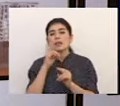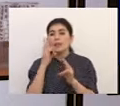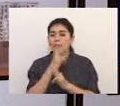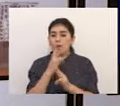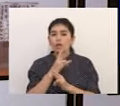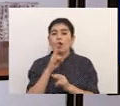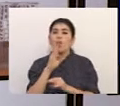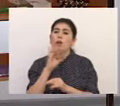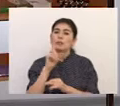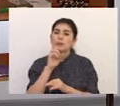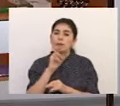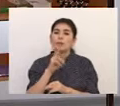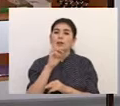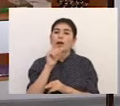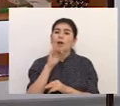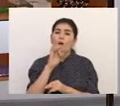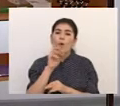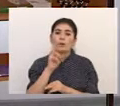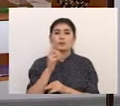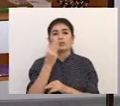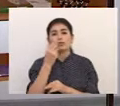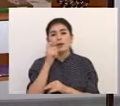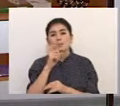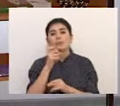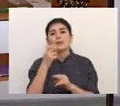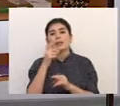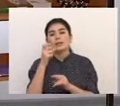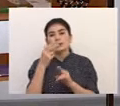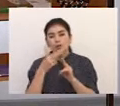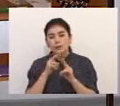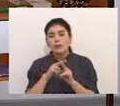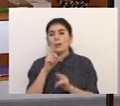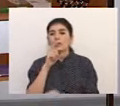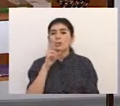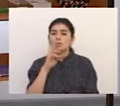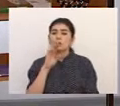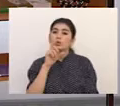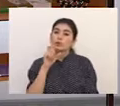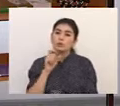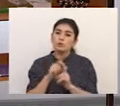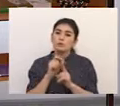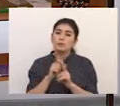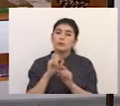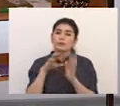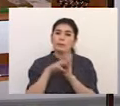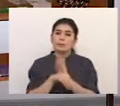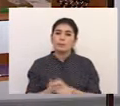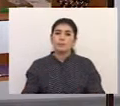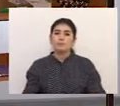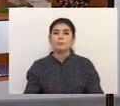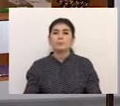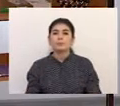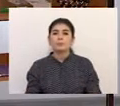kerak, lozim, darkor, shart so'zlari, edi, ekan, emish so'zlari kiradi.